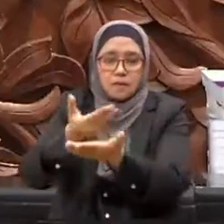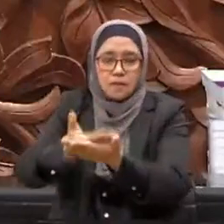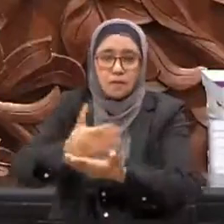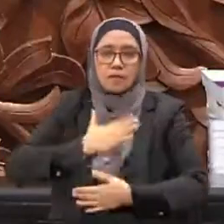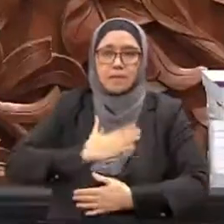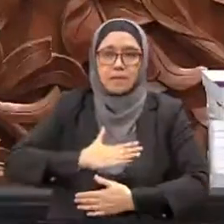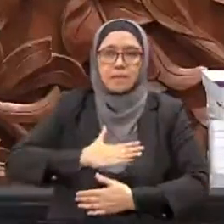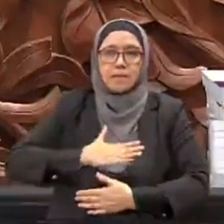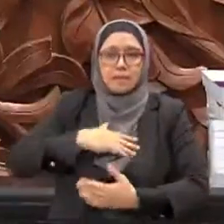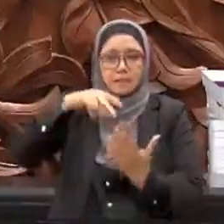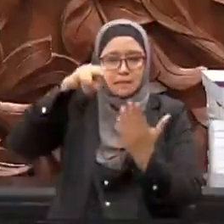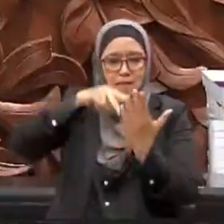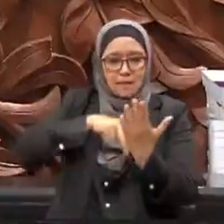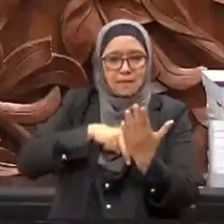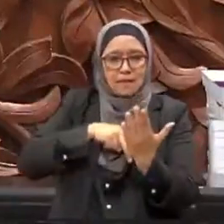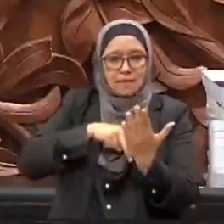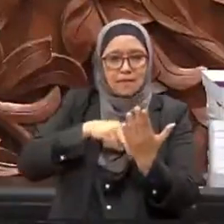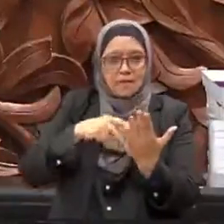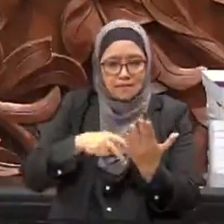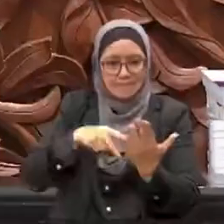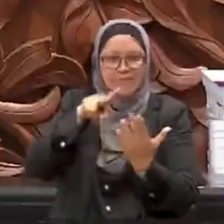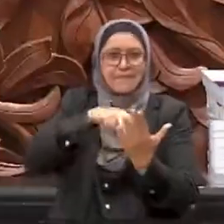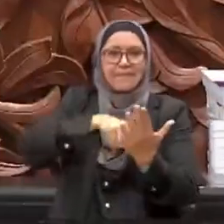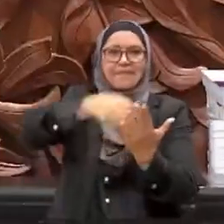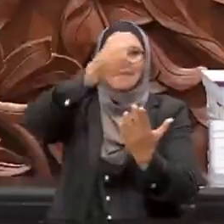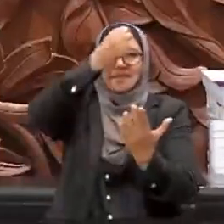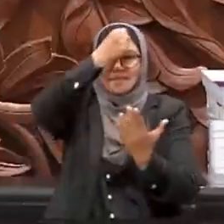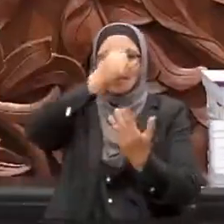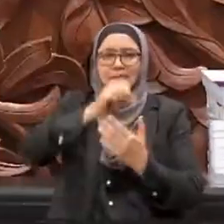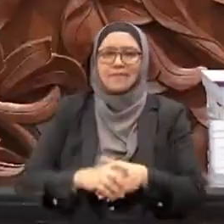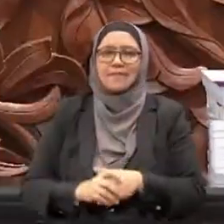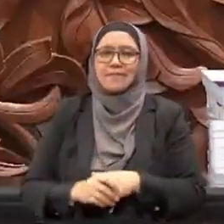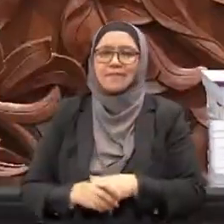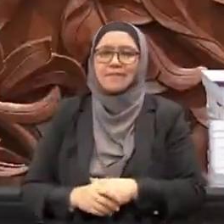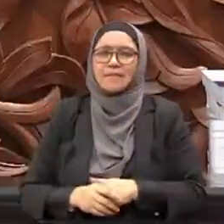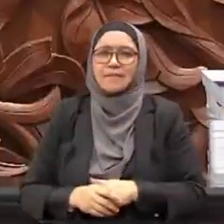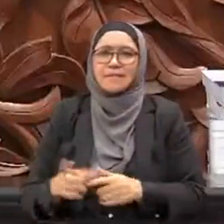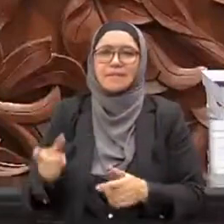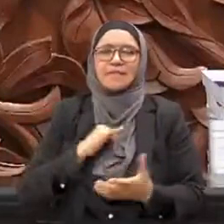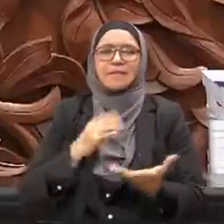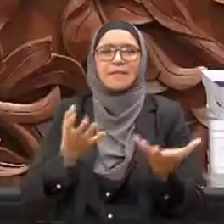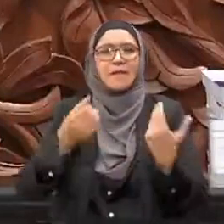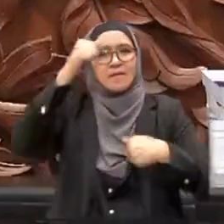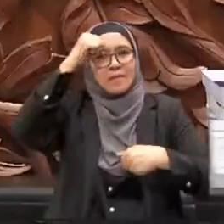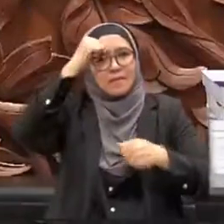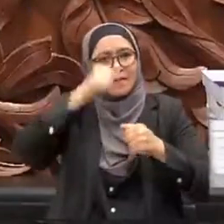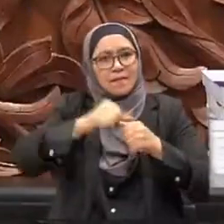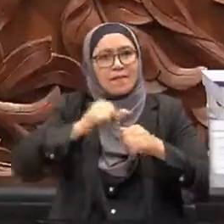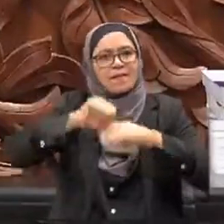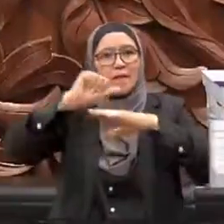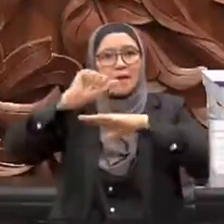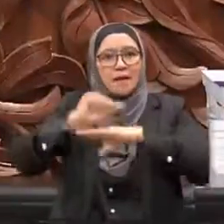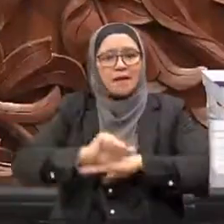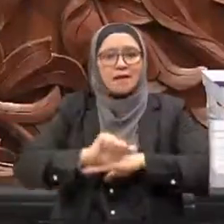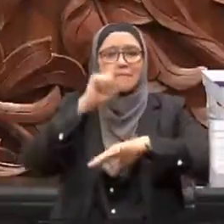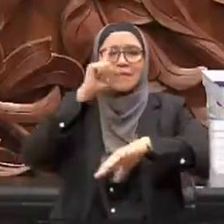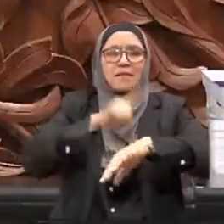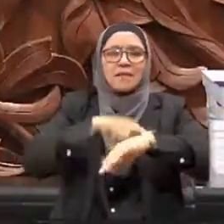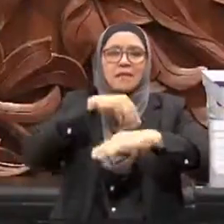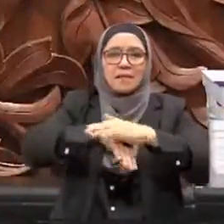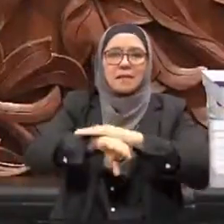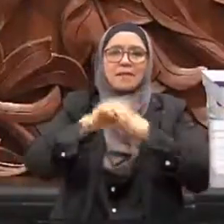Oke selain pada itu ingin Saya mengingatkan kepada adab masa di dalam dewan